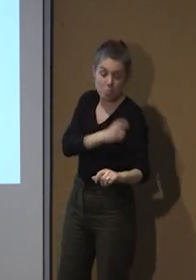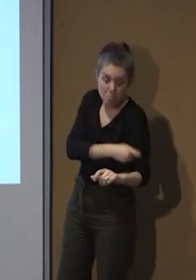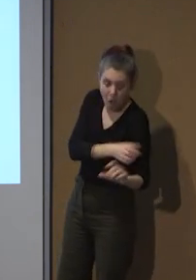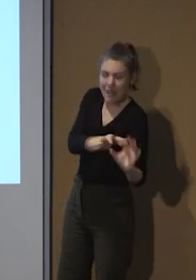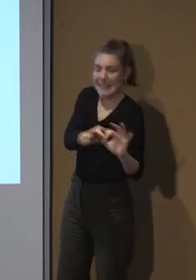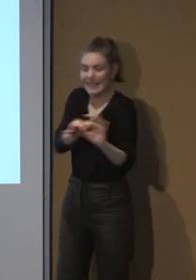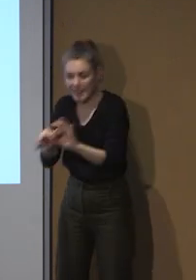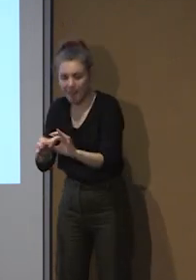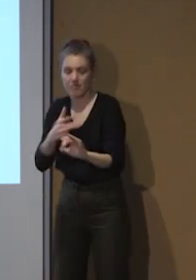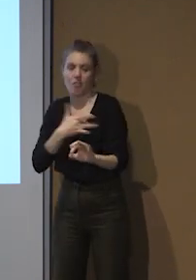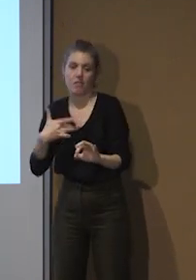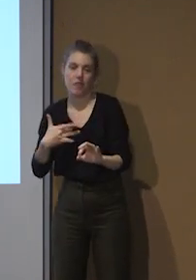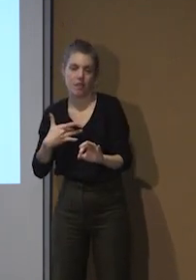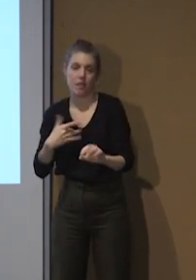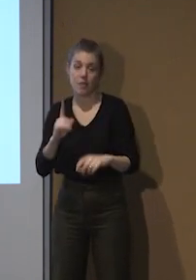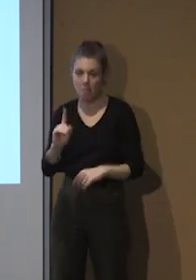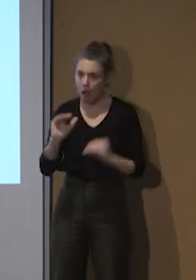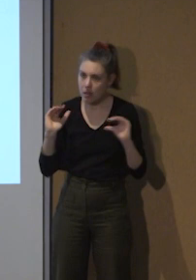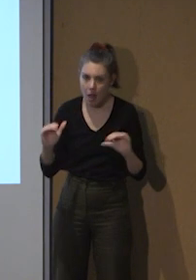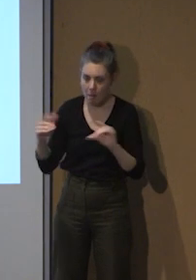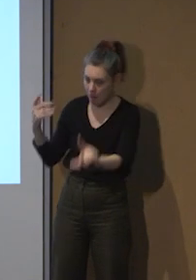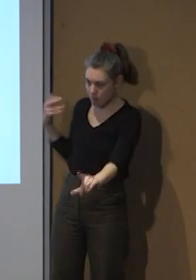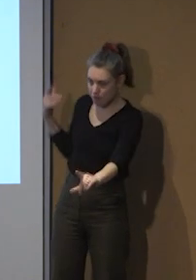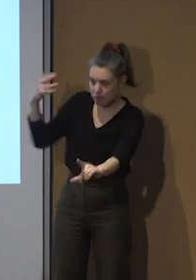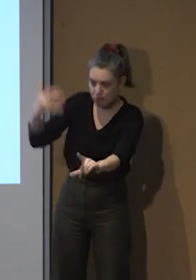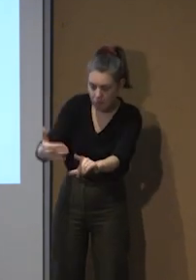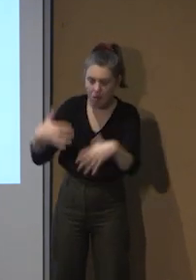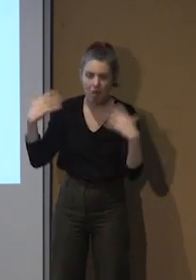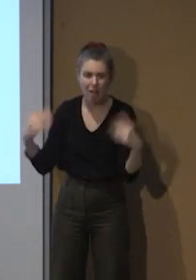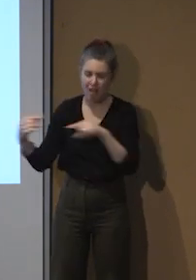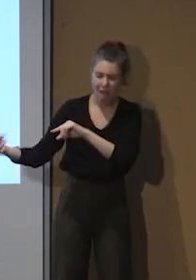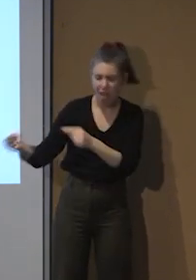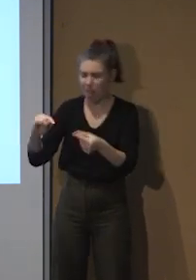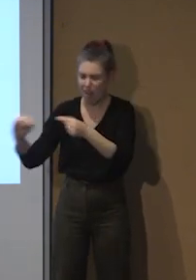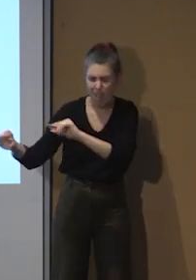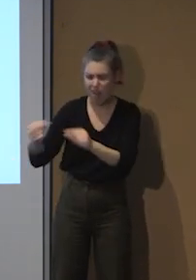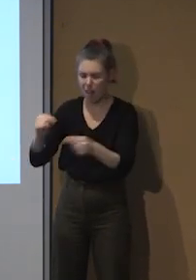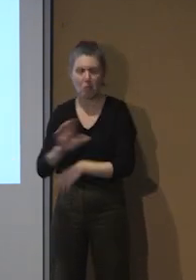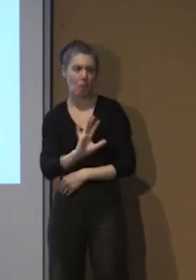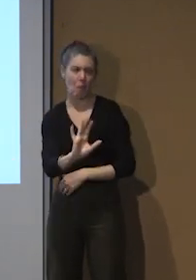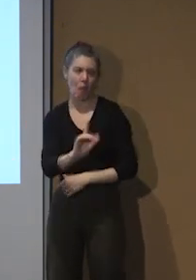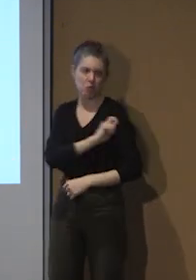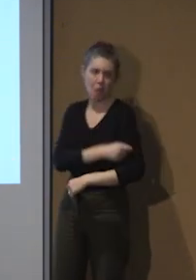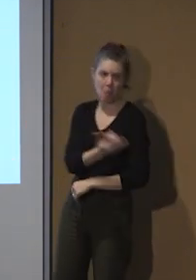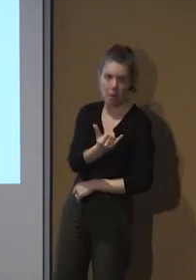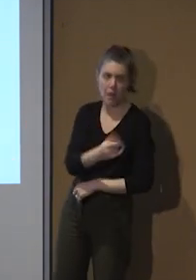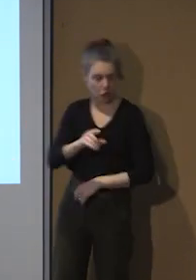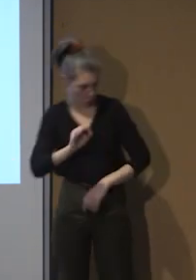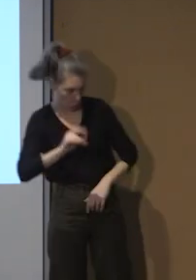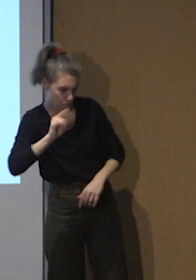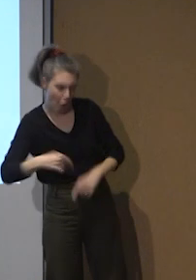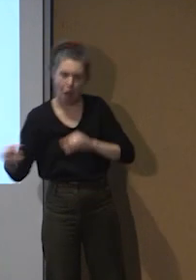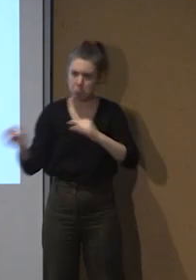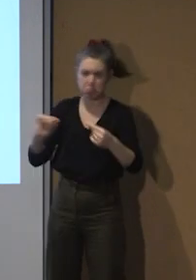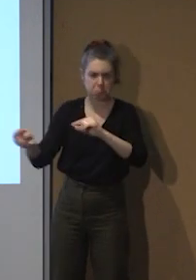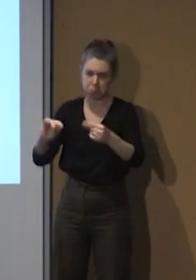pendant longtemps et largement discuté et contesté pendant des décennies et des décennies. Et discuté et contesté par